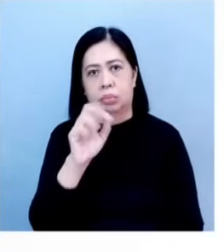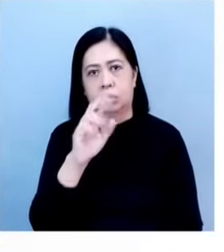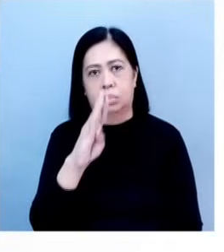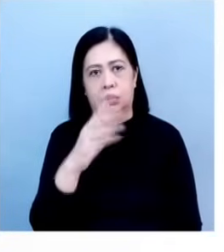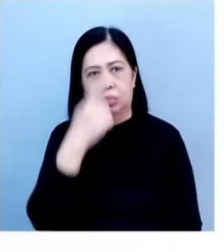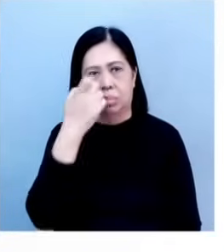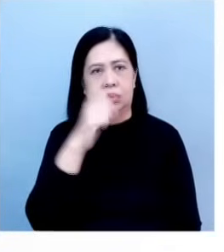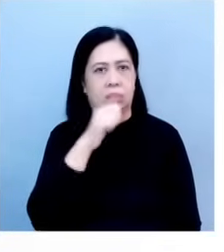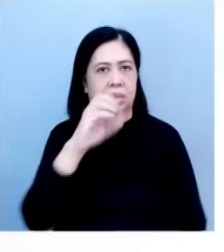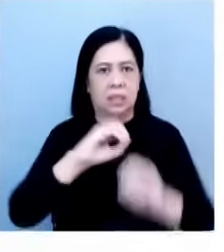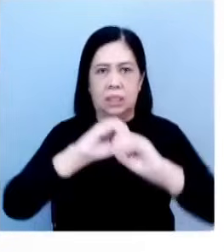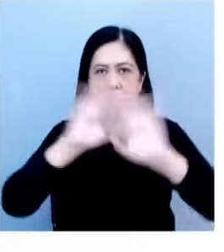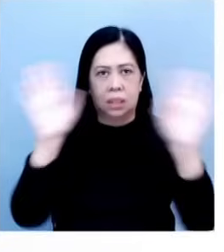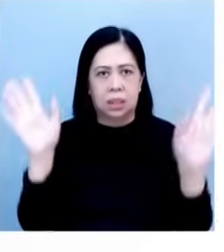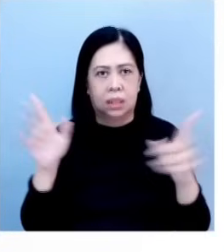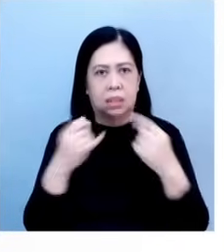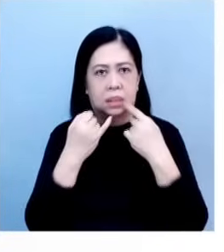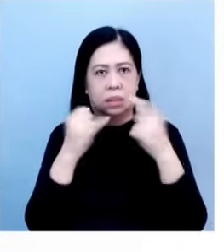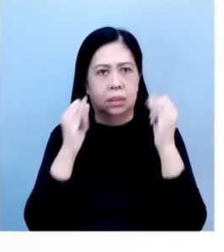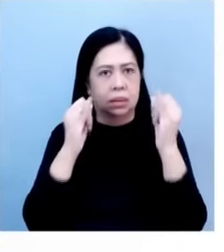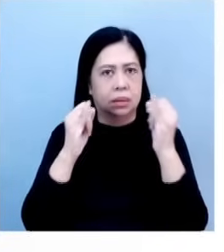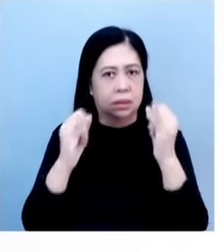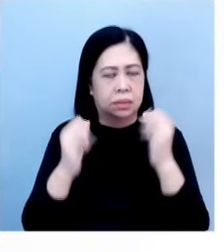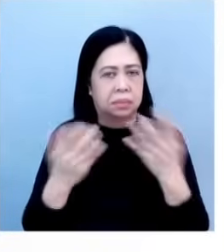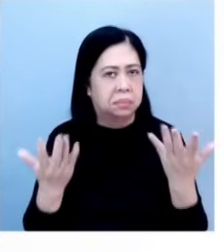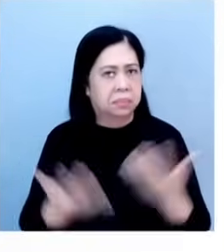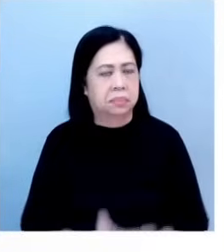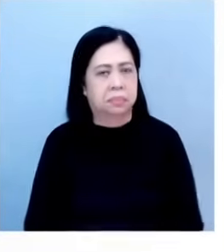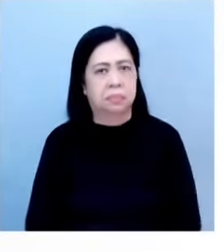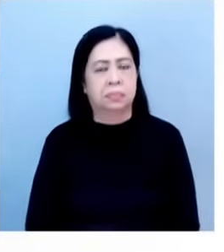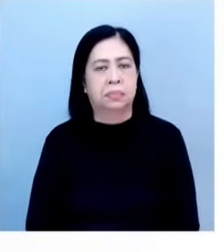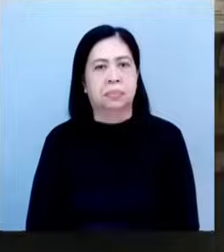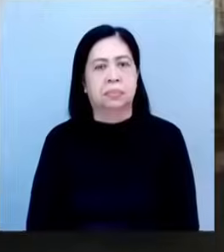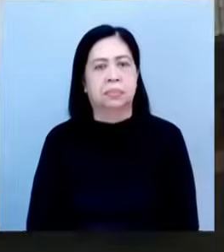malinaw yung kanilang inilabas.